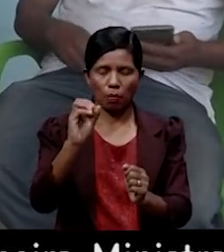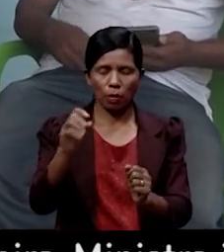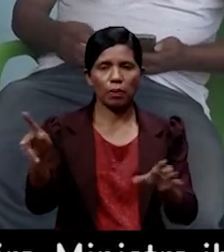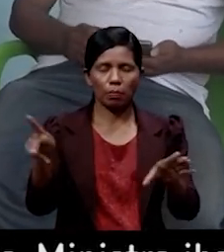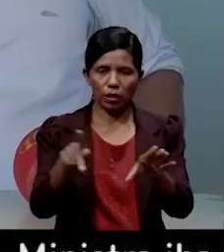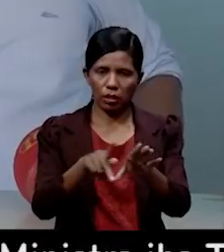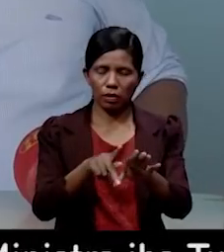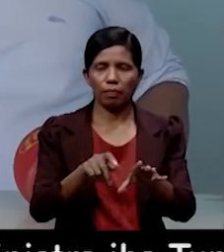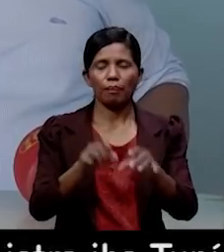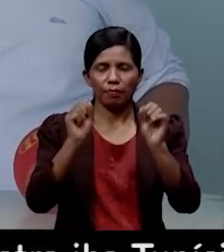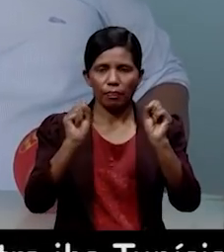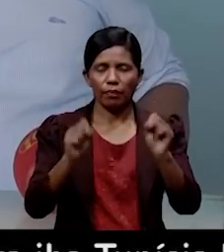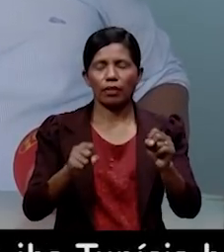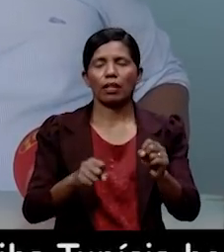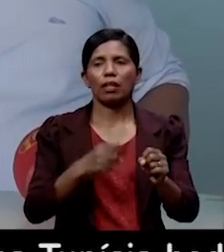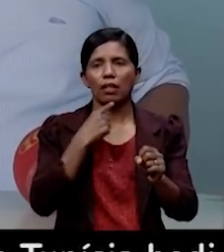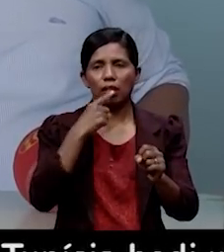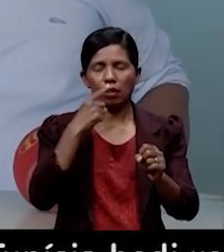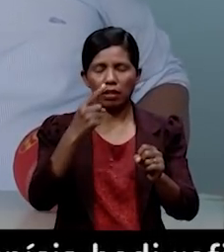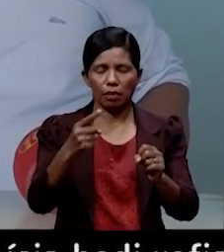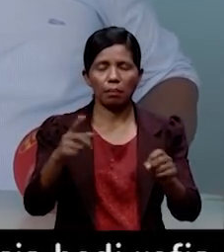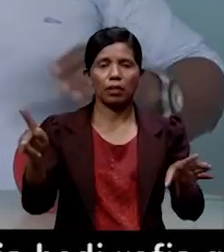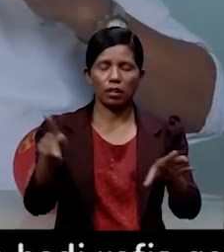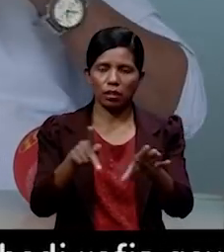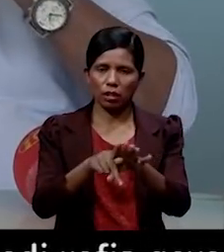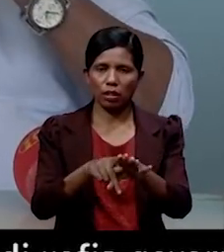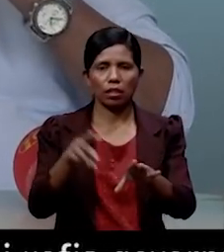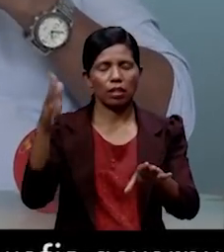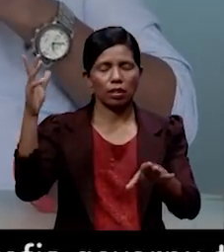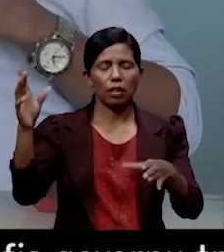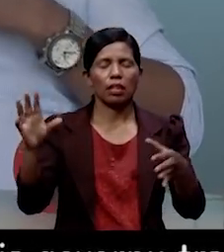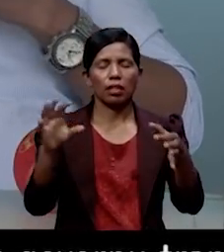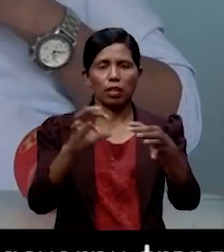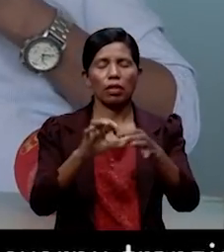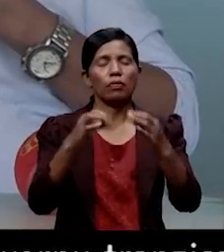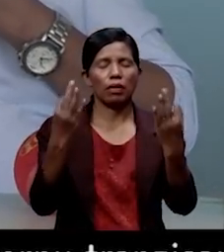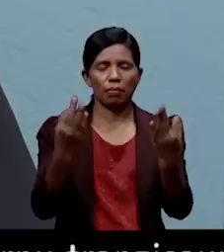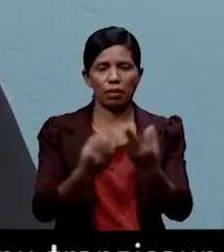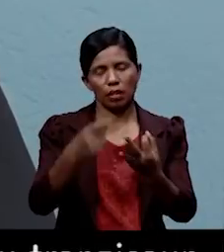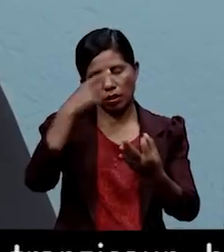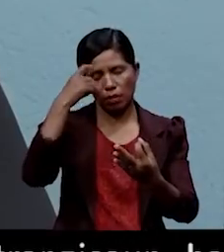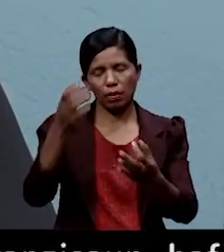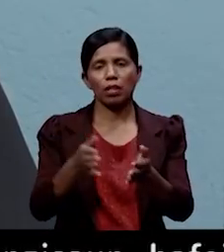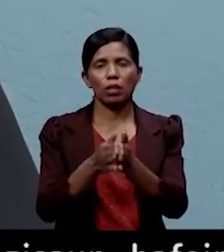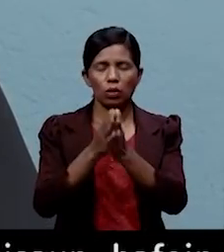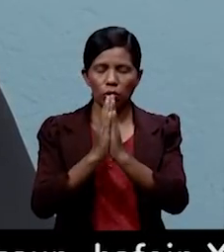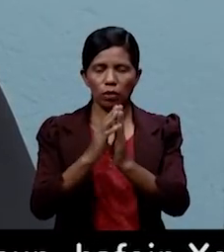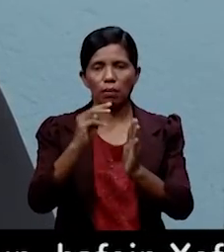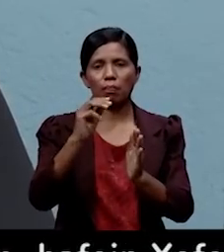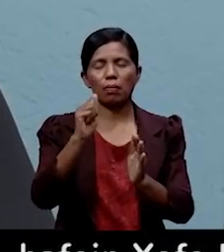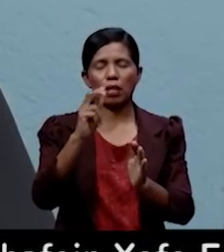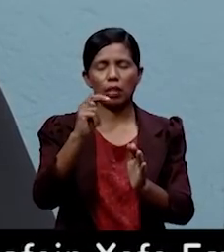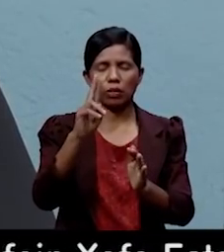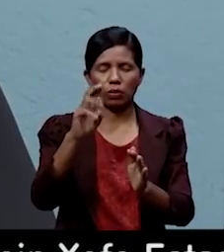Mos desconfia artista siran be participa iha evento ne iha ligação ho familia, tamba ne nia husu ba Manuel Von atu